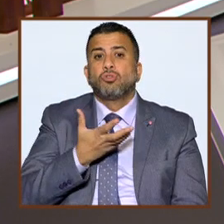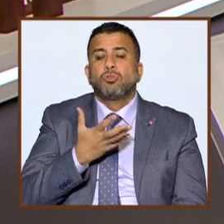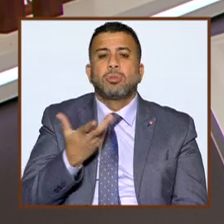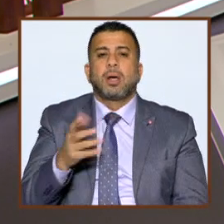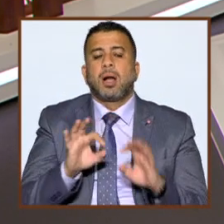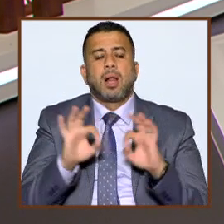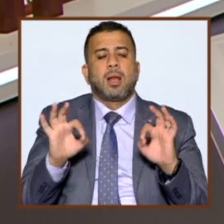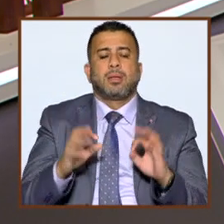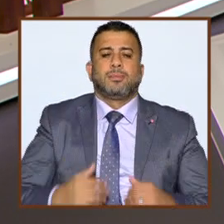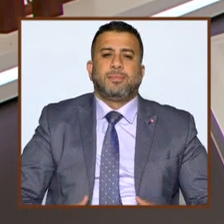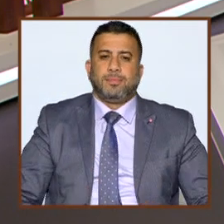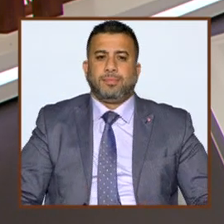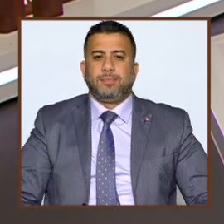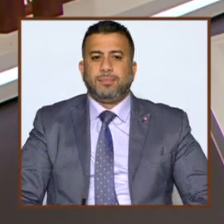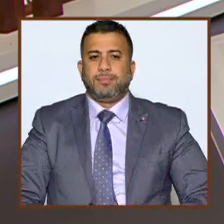كذا.